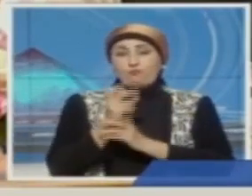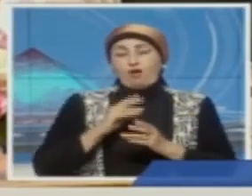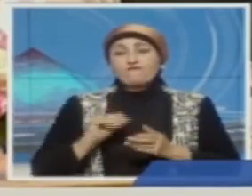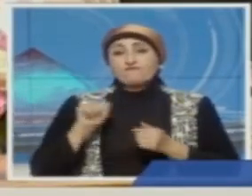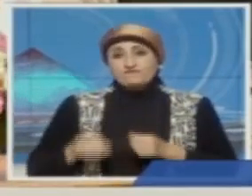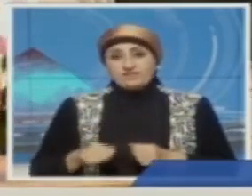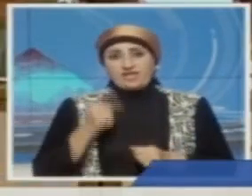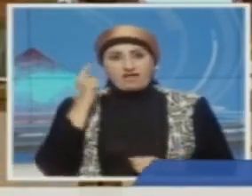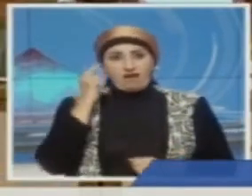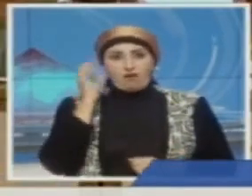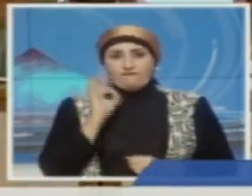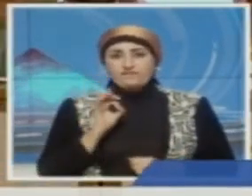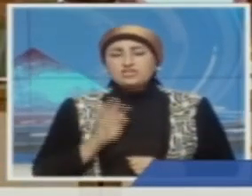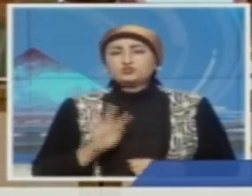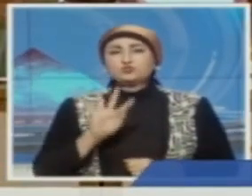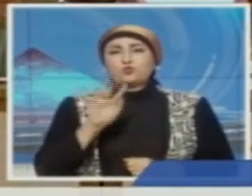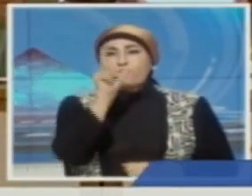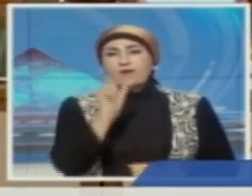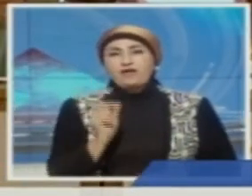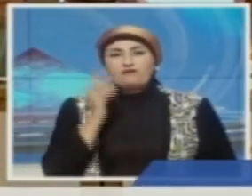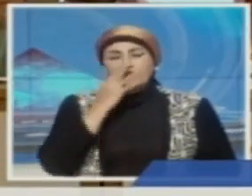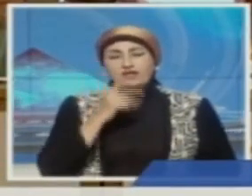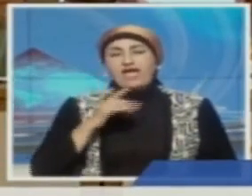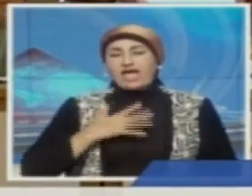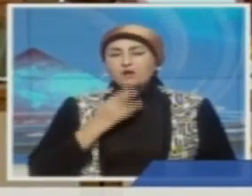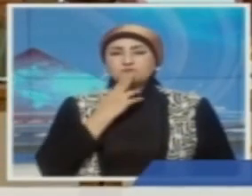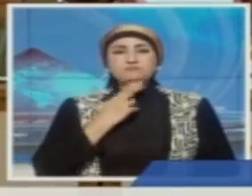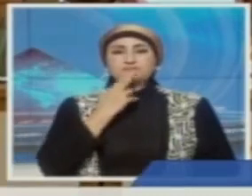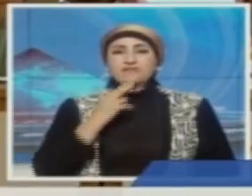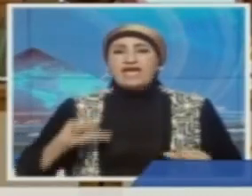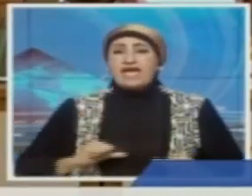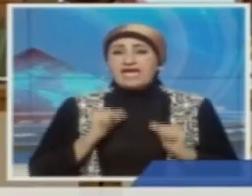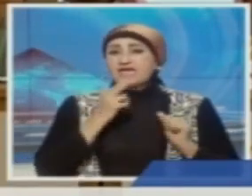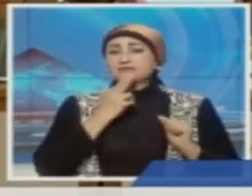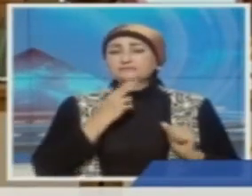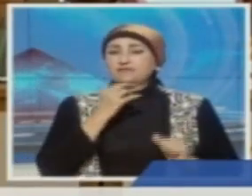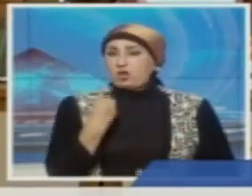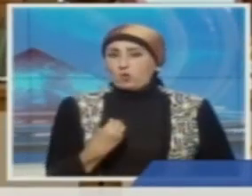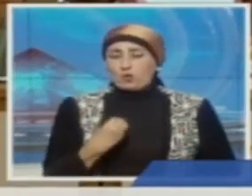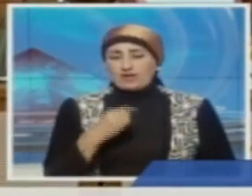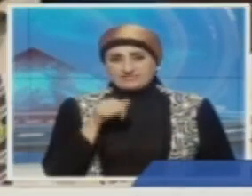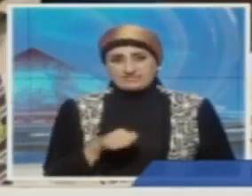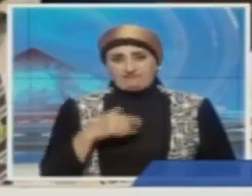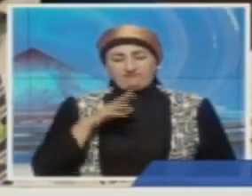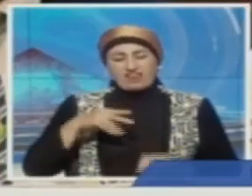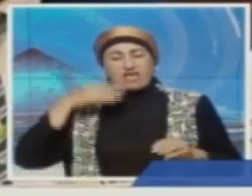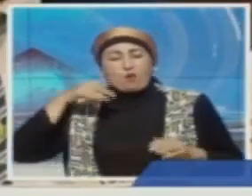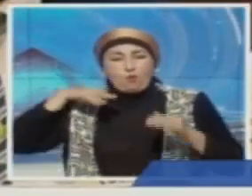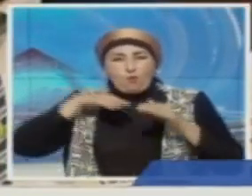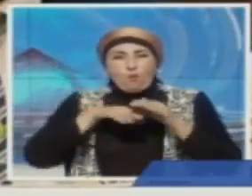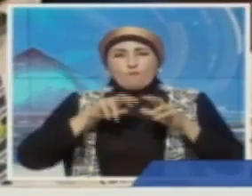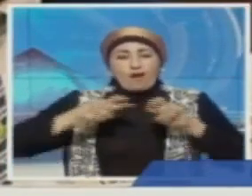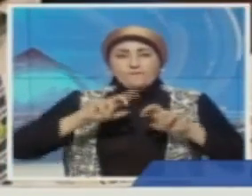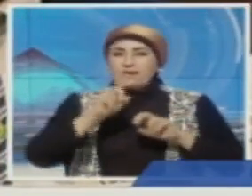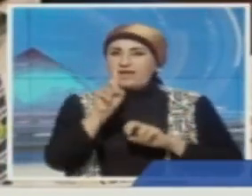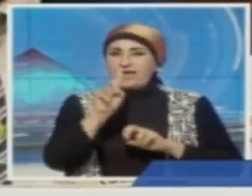أن هناك شعوب أفريقية تريد أن تعيش عيشة كريمة متزنة بعيدا عن التدخلات الداخلية في الشؤون الخارجية أو